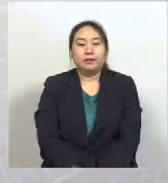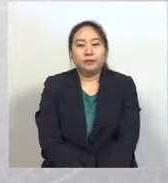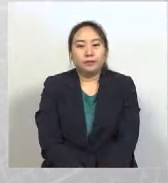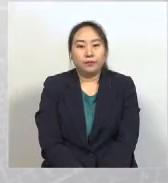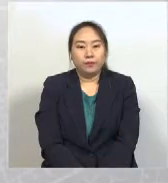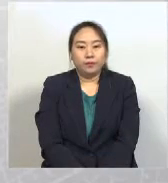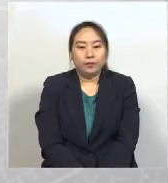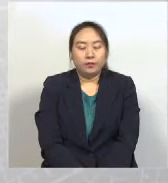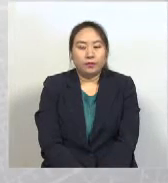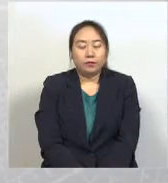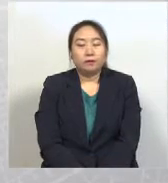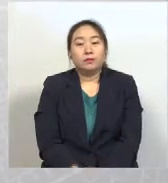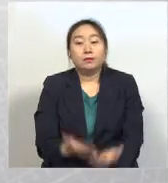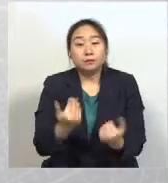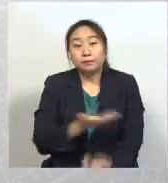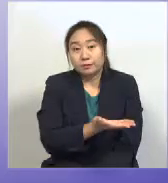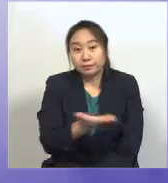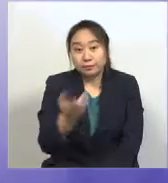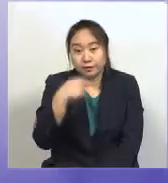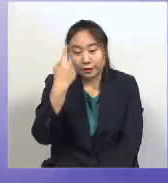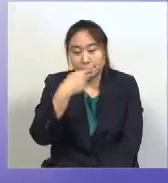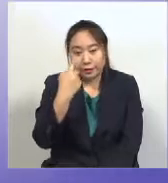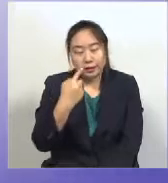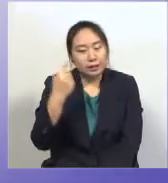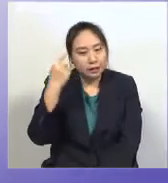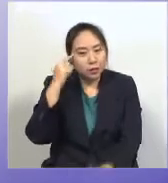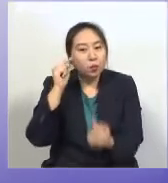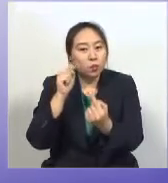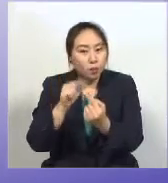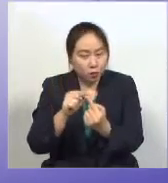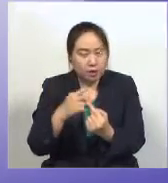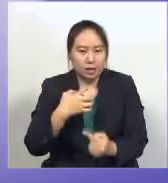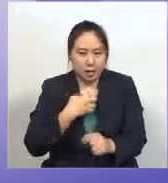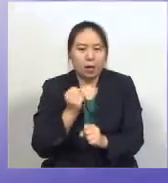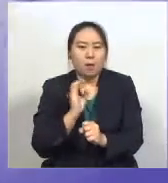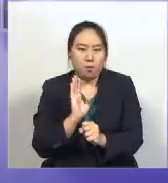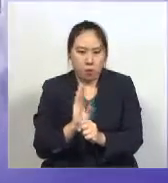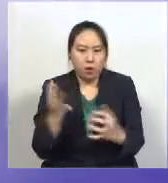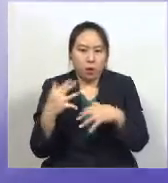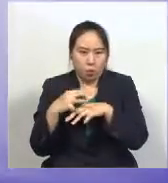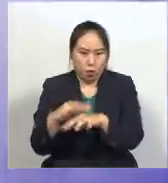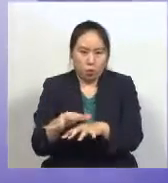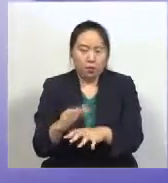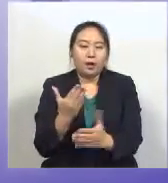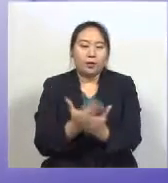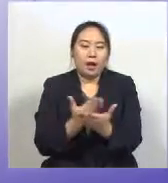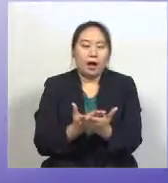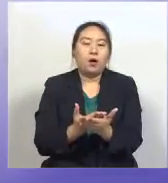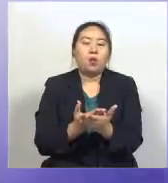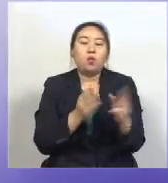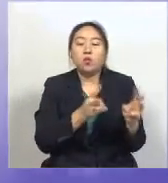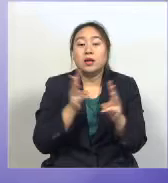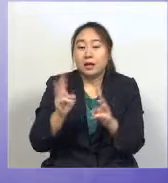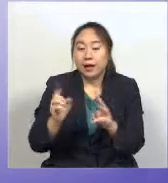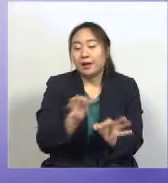ค่ะ และสำหรับคุณผู้ชมท่านใดนะคะที่มีความประสงค์ที่จะร่วมบริจาคก็สามารถที่จะบริจาคเงินผ่านช่อง